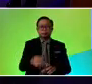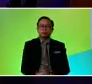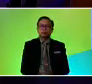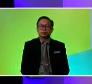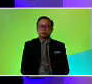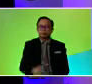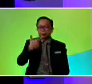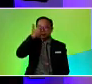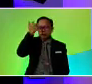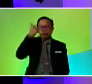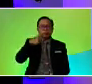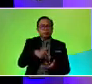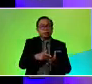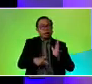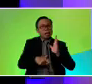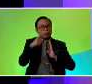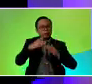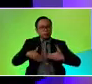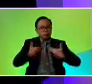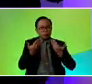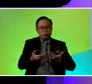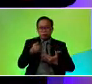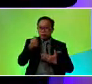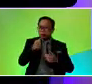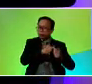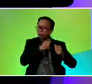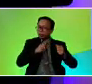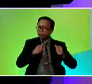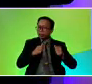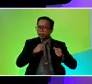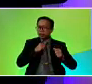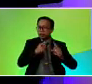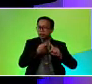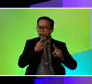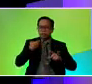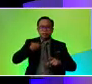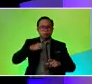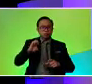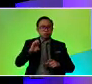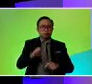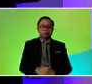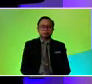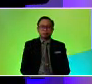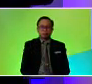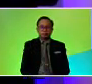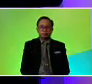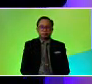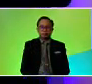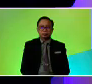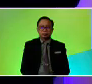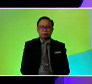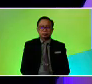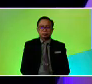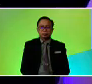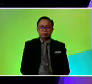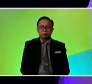ini lebih kepada kita tidak tahu bagaimana kamu mengilakan diri daripada terkena ekspektasi Oke kita coba